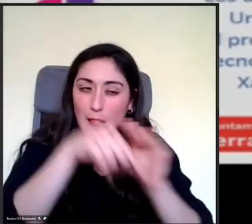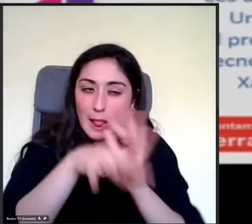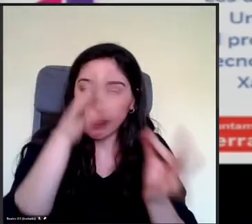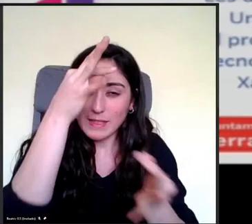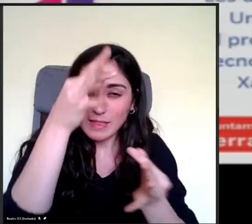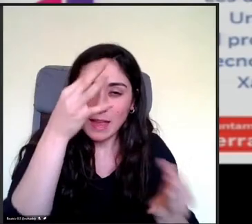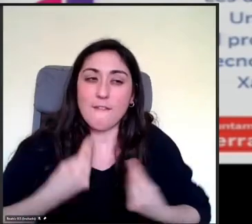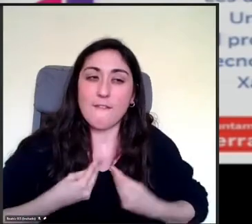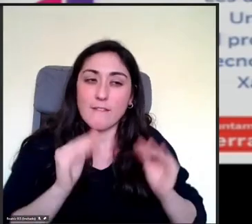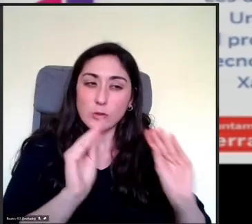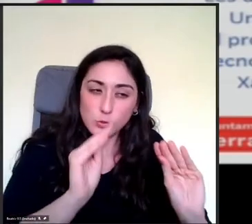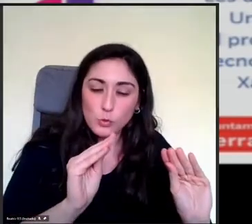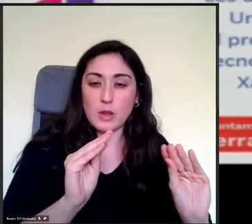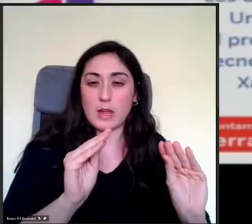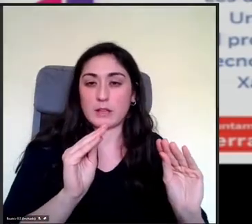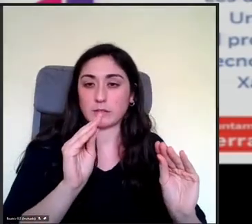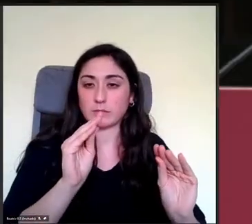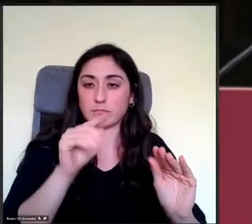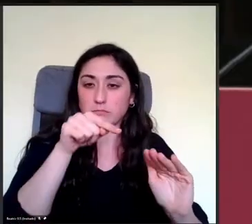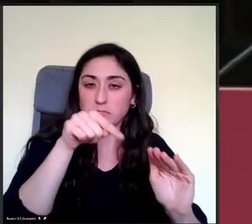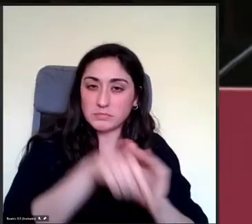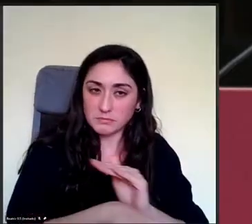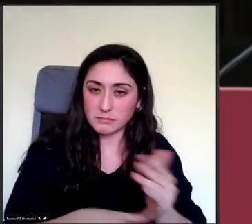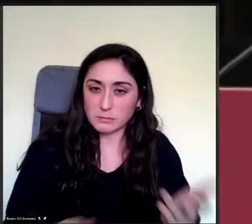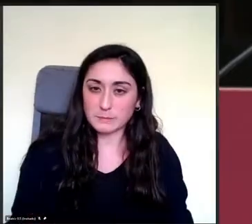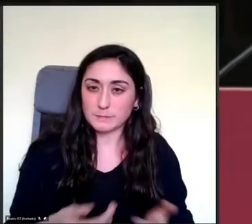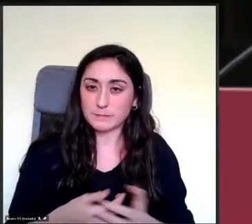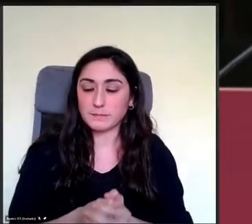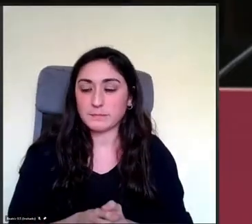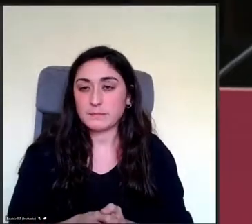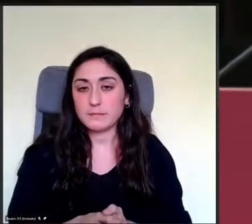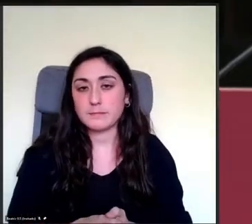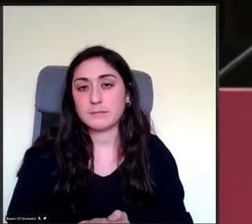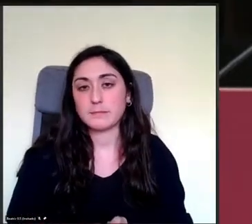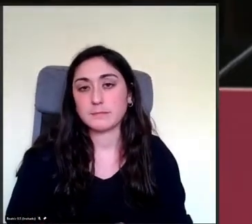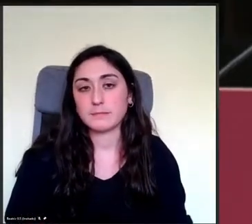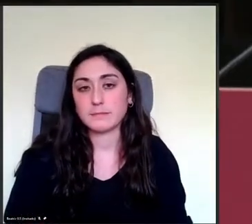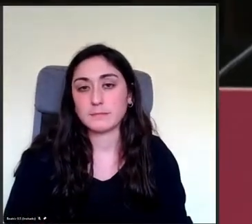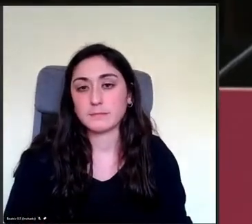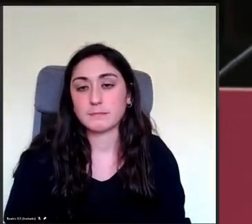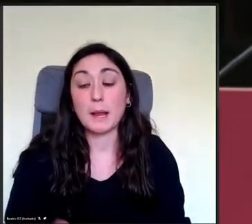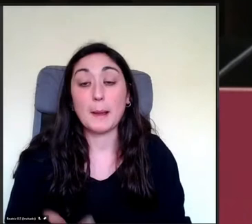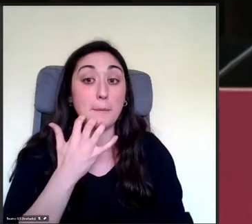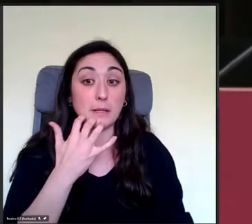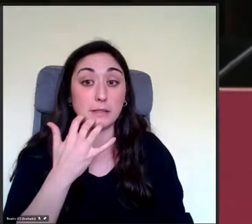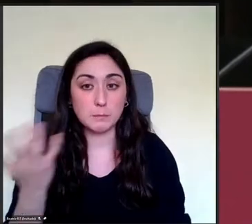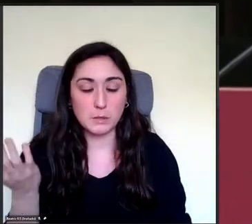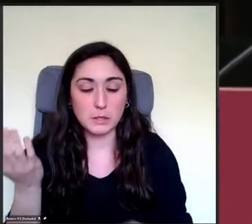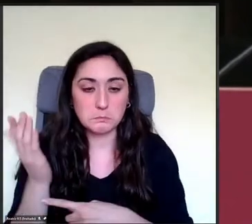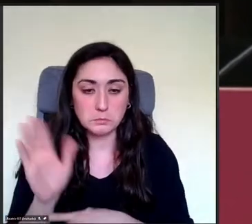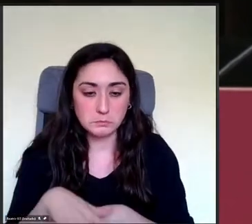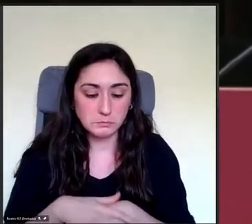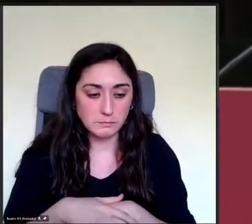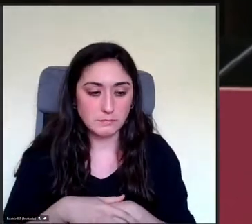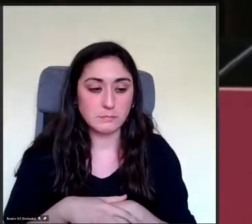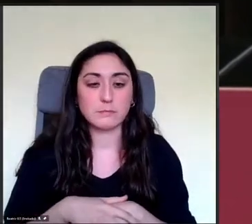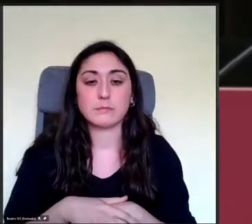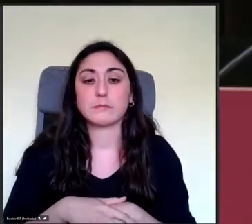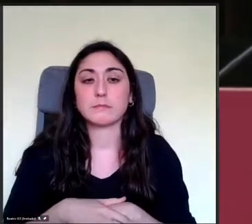trobat, diguéssim, una nova tecnologia. Un exemple d'una dona del